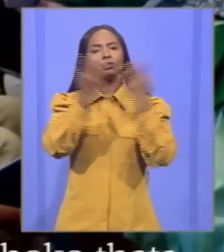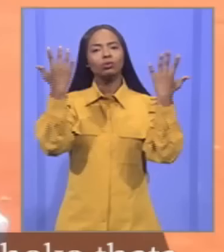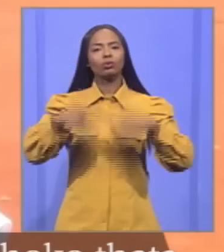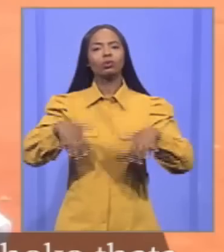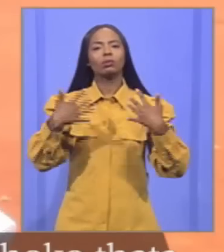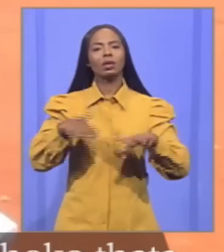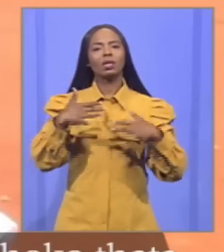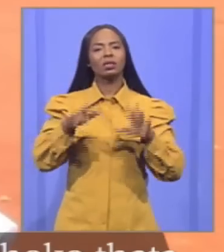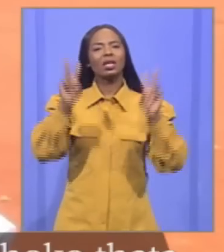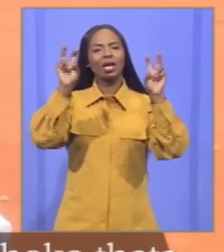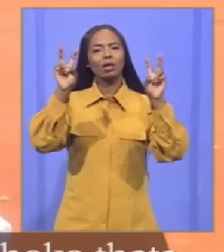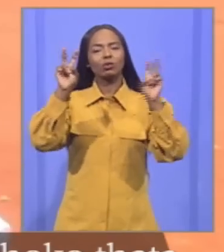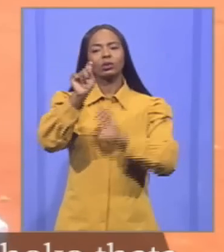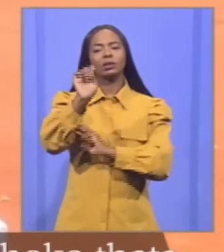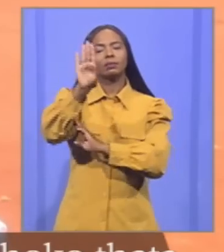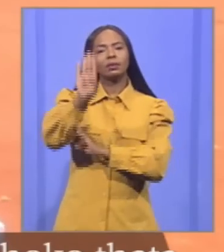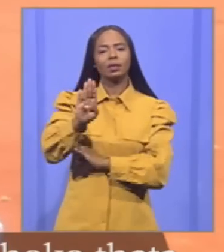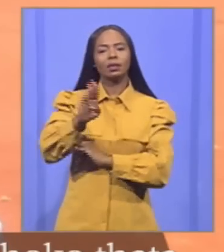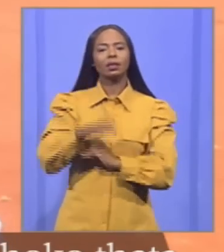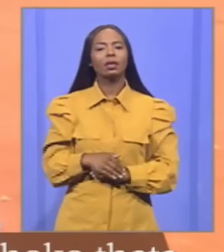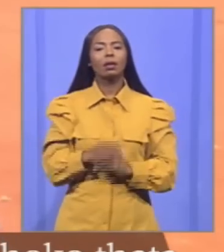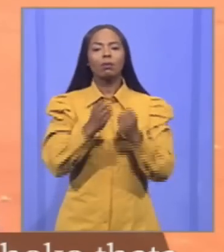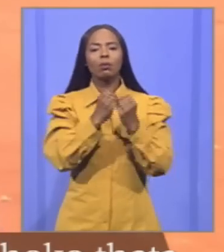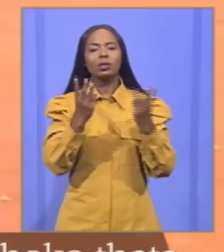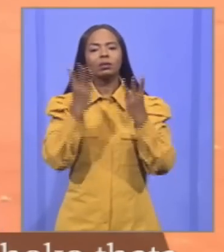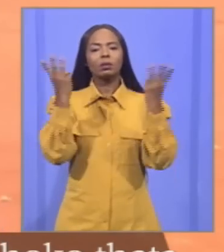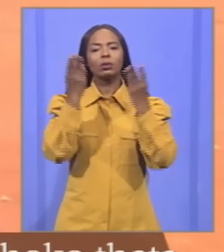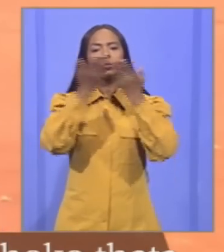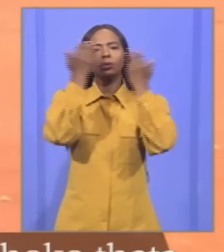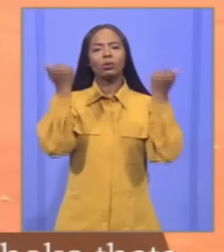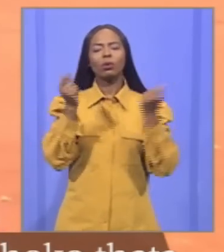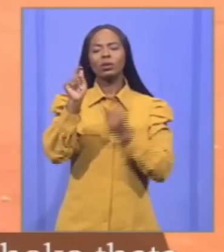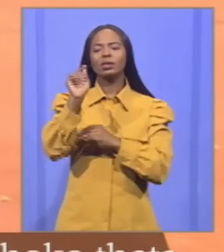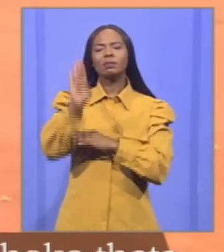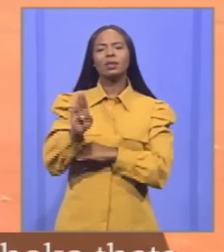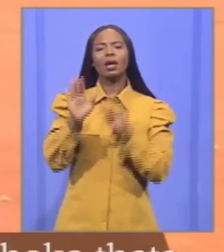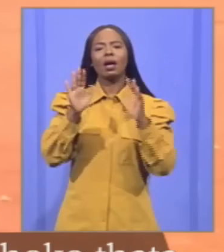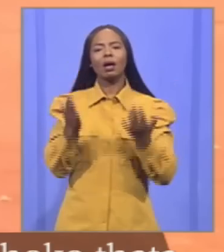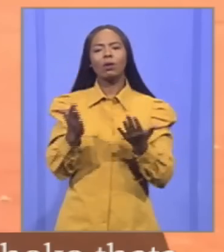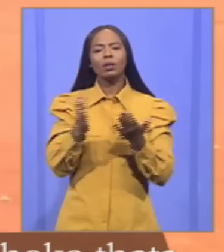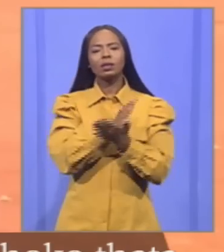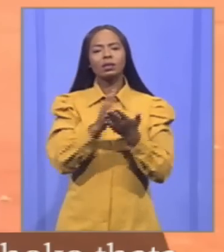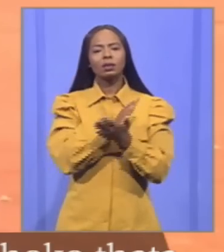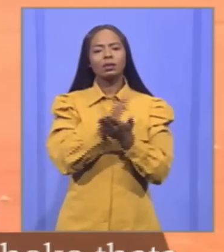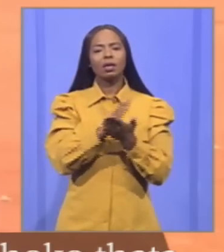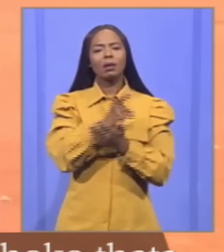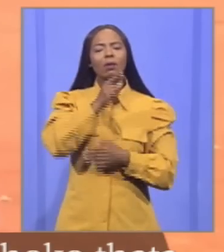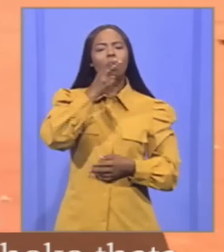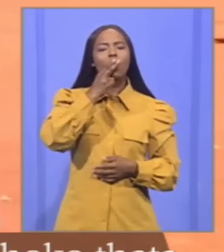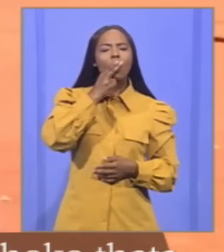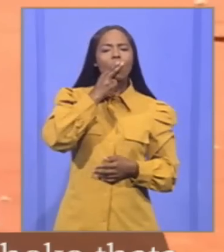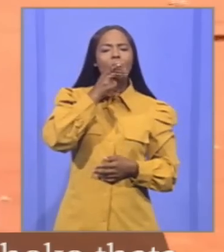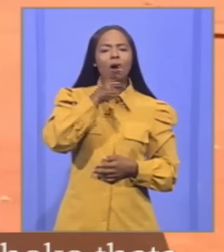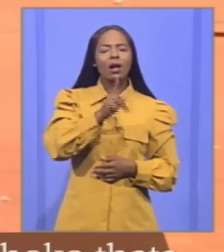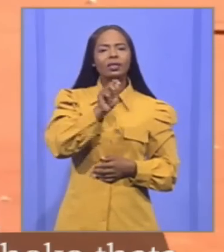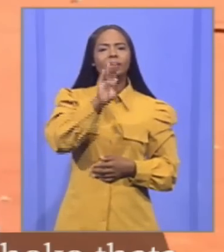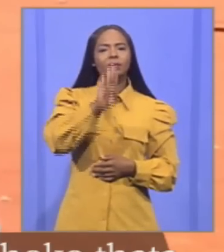lefuba. Ha go biwa ka TB gantsi le batho ba ba tshwara ke batho ba leng gore ba na le go gotlhola go na le batho ba leng gore ba tsuba o kre mafatla a gago